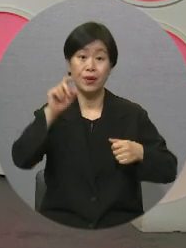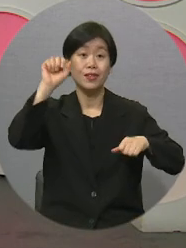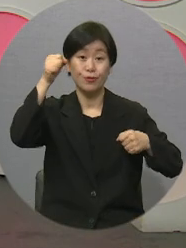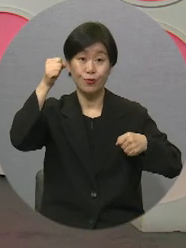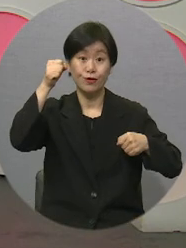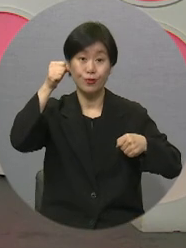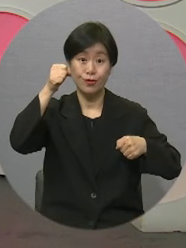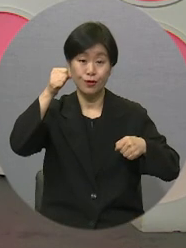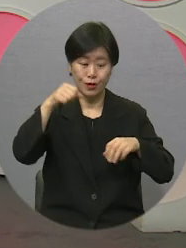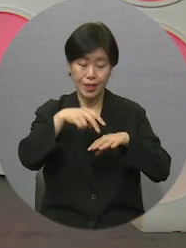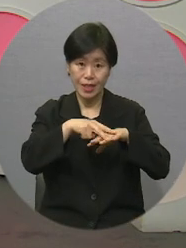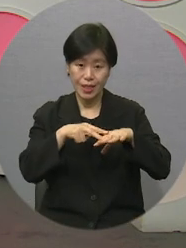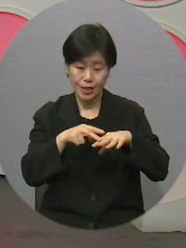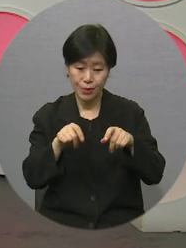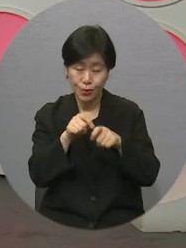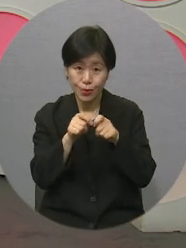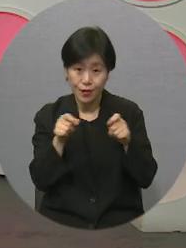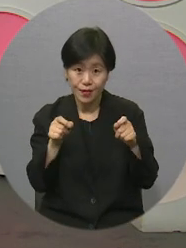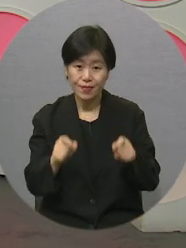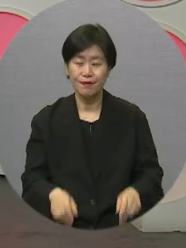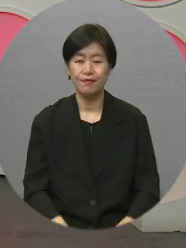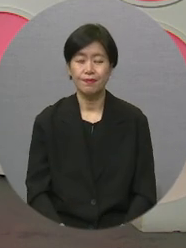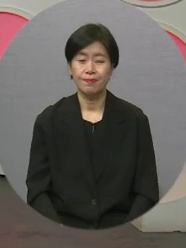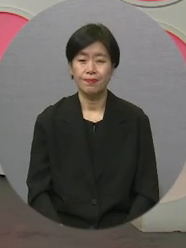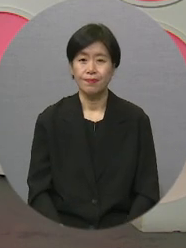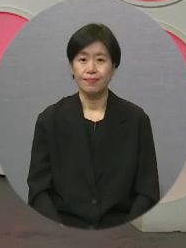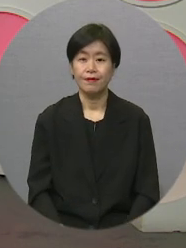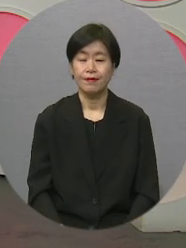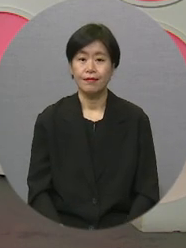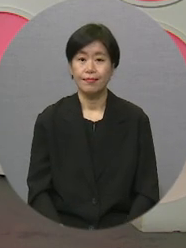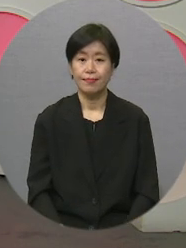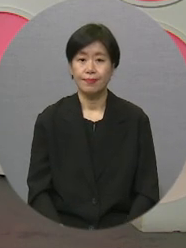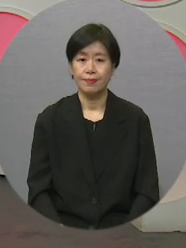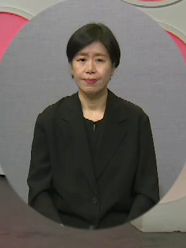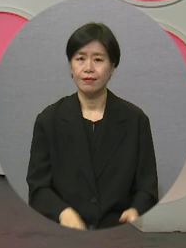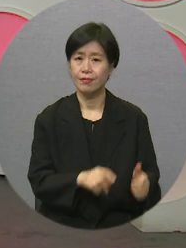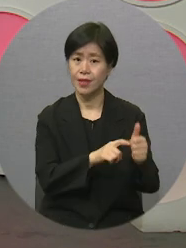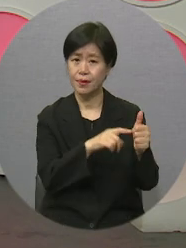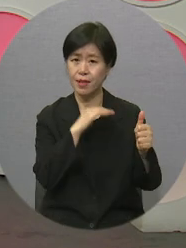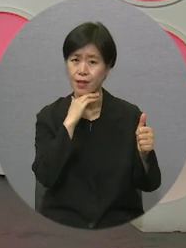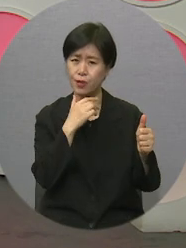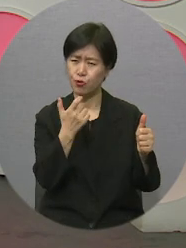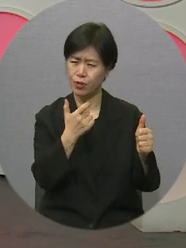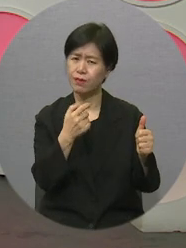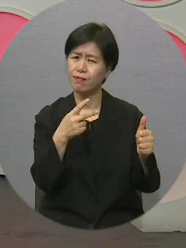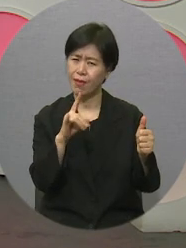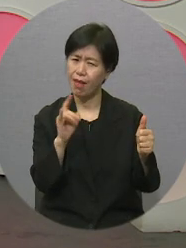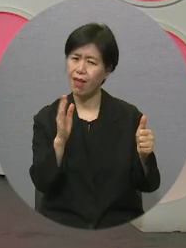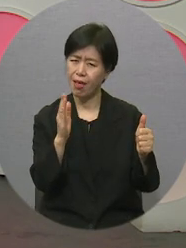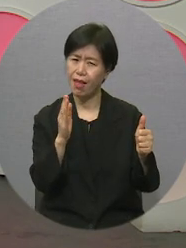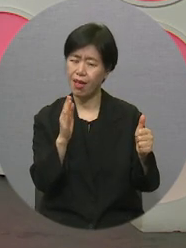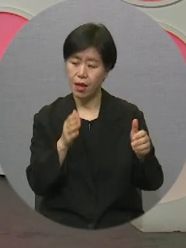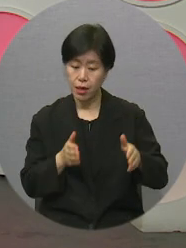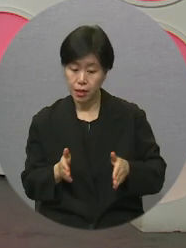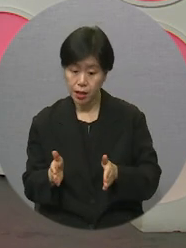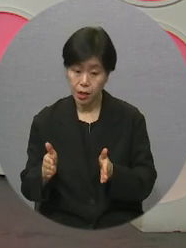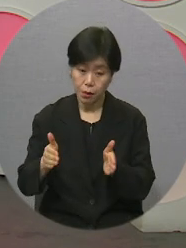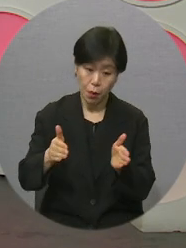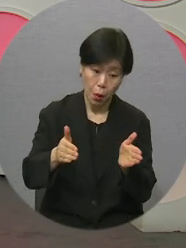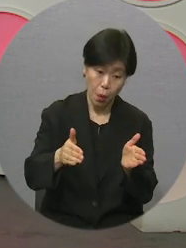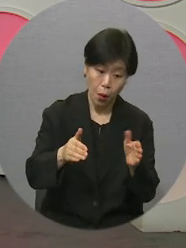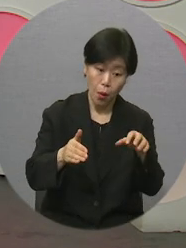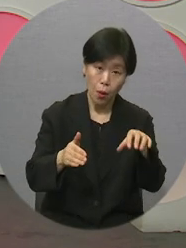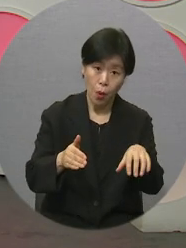오늘은 어떤 사연이 준비가 되어 있을까요? 네. 60대 중반의 남자가 길모퉁이에 서